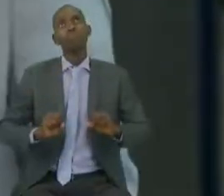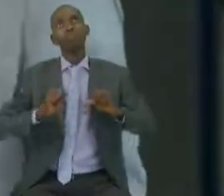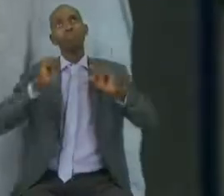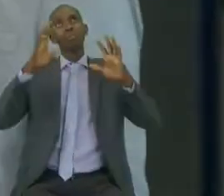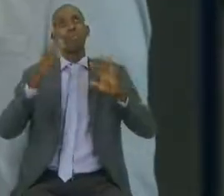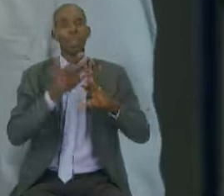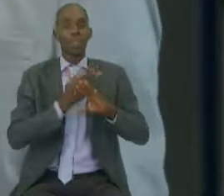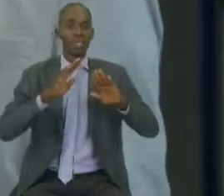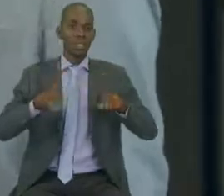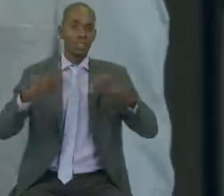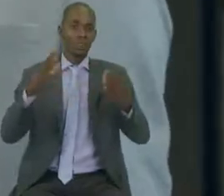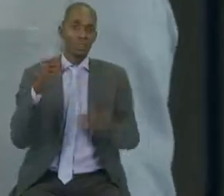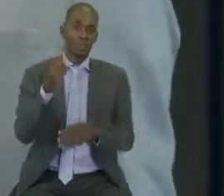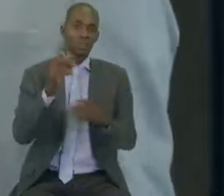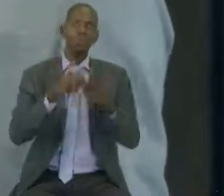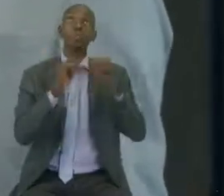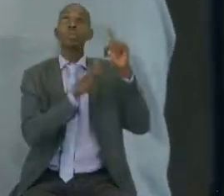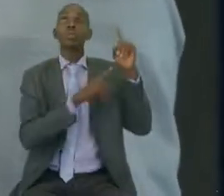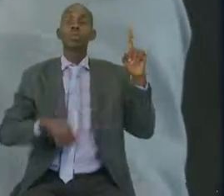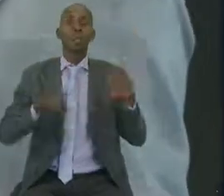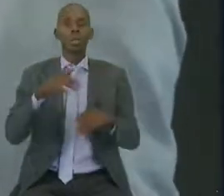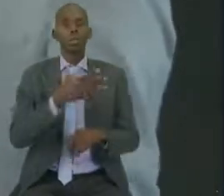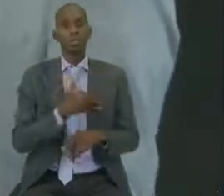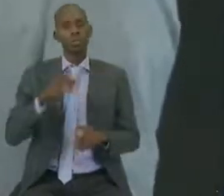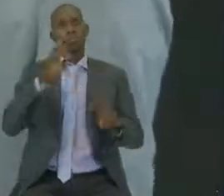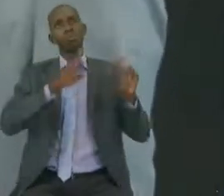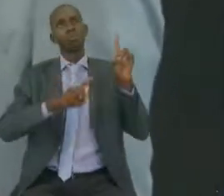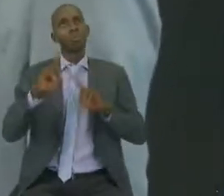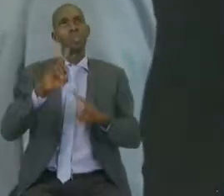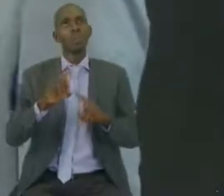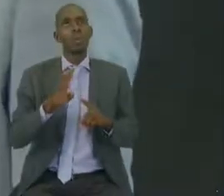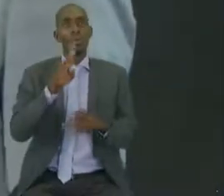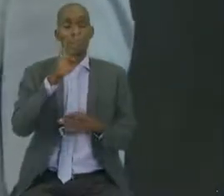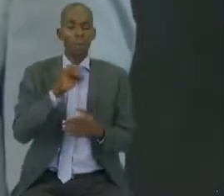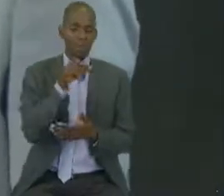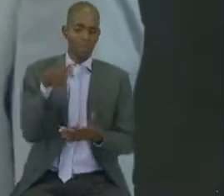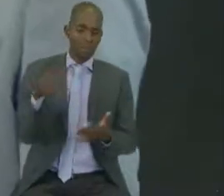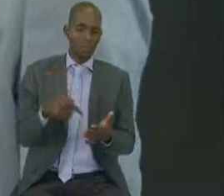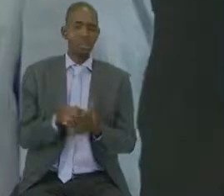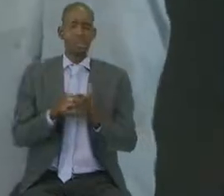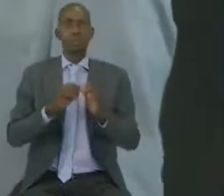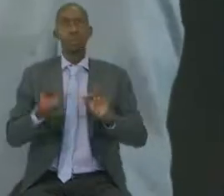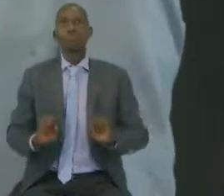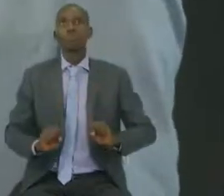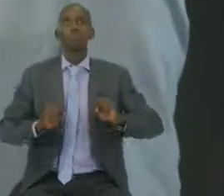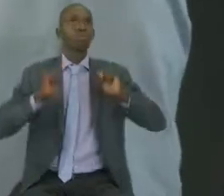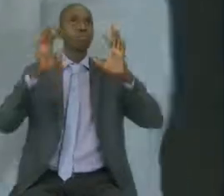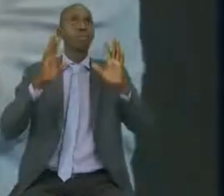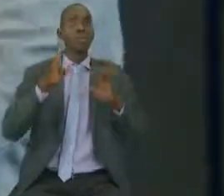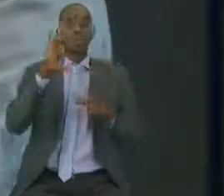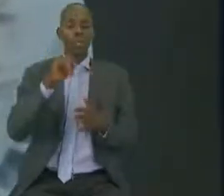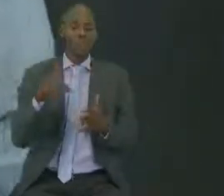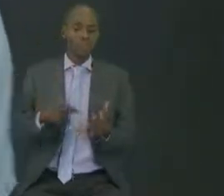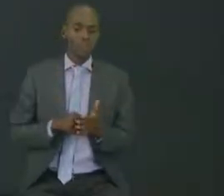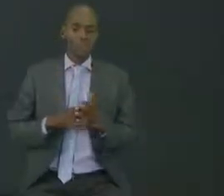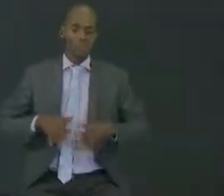et tu te donnes entièrement au Seigneur. Et tu dis, par cet engagement, par